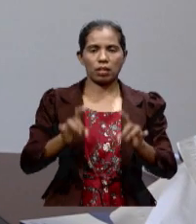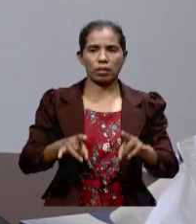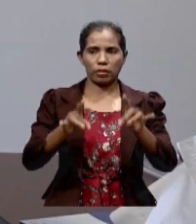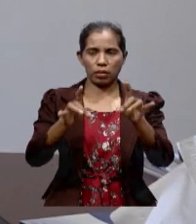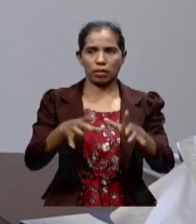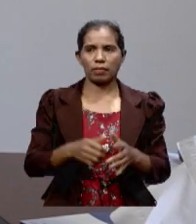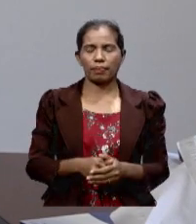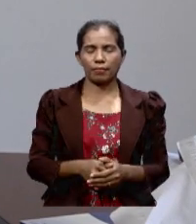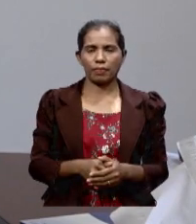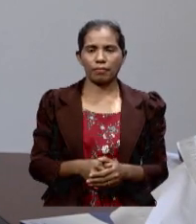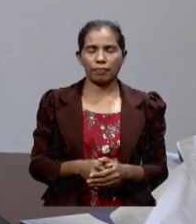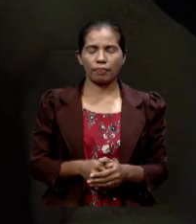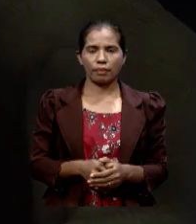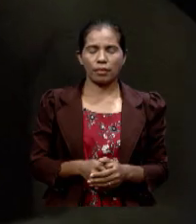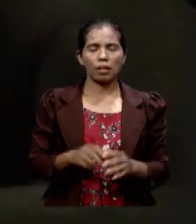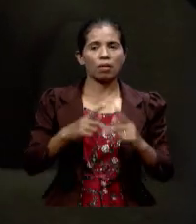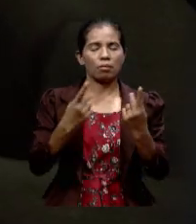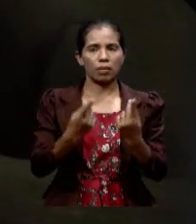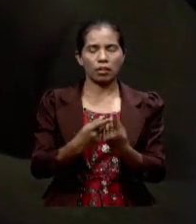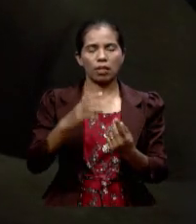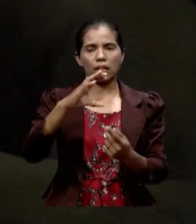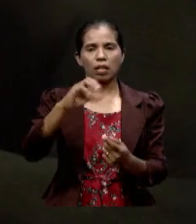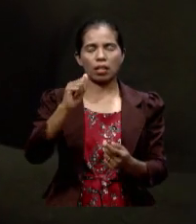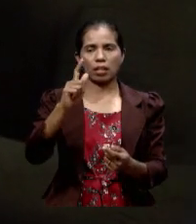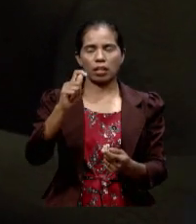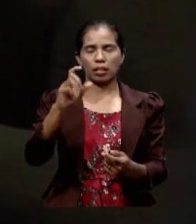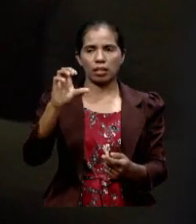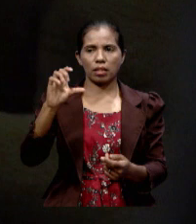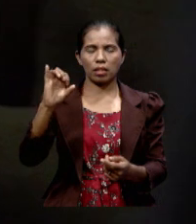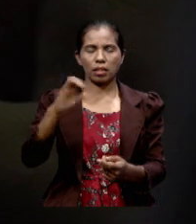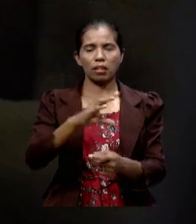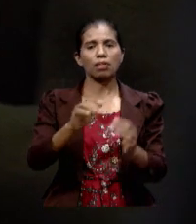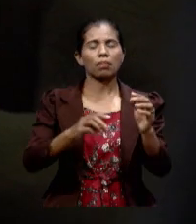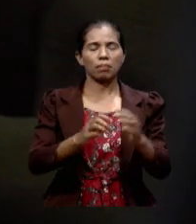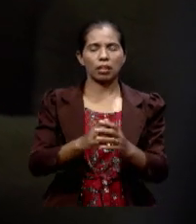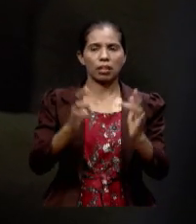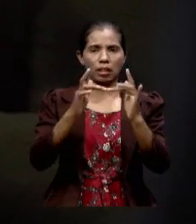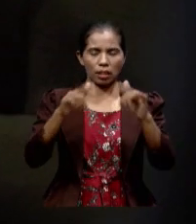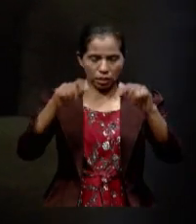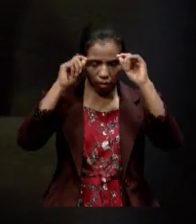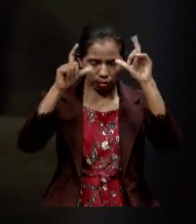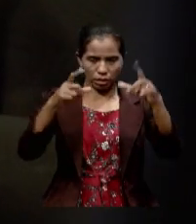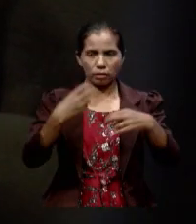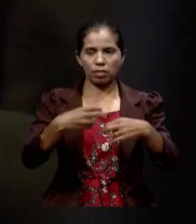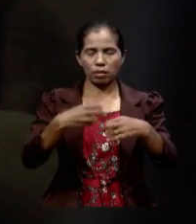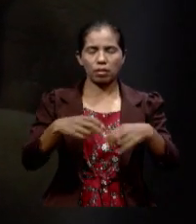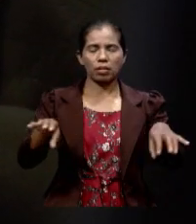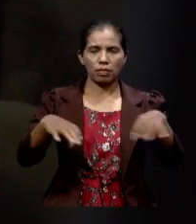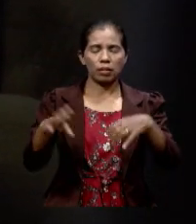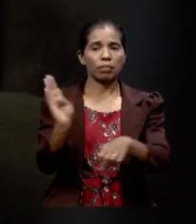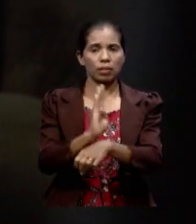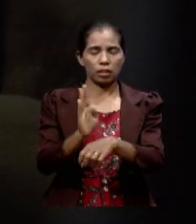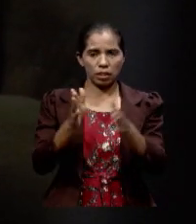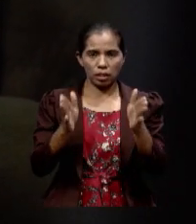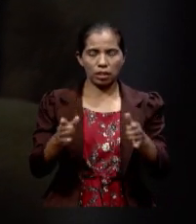Nunemos, empresária Caitlin Gonçalves, preocupa o problema ali na internet em Timor-Leste, também dificulta serviço empresário timor-ansira